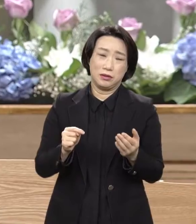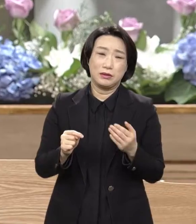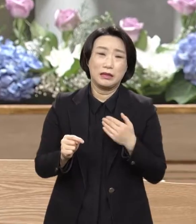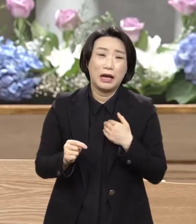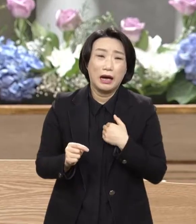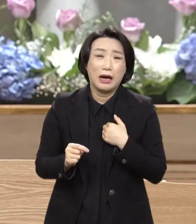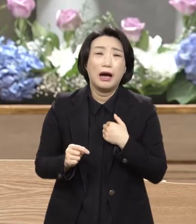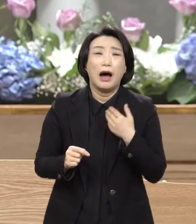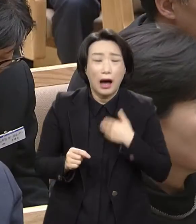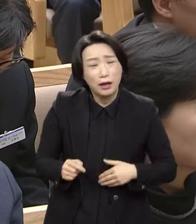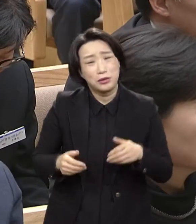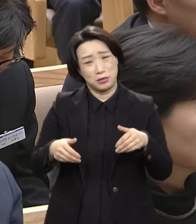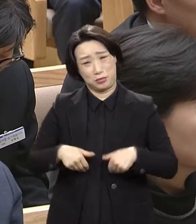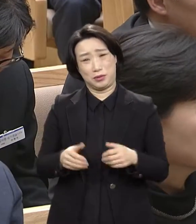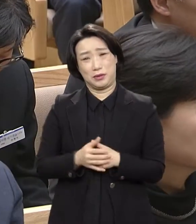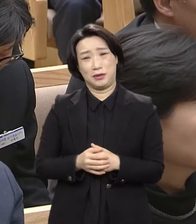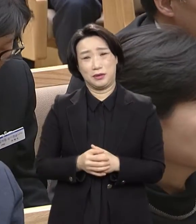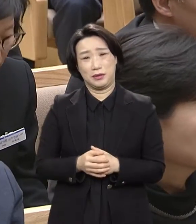네가 알아야 된다.